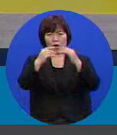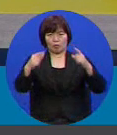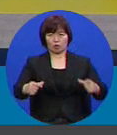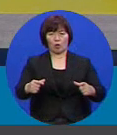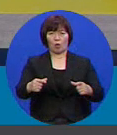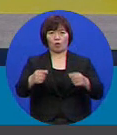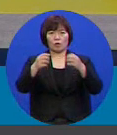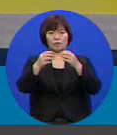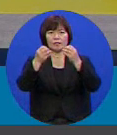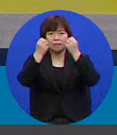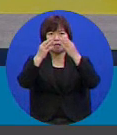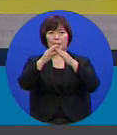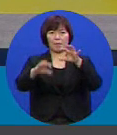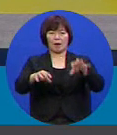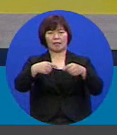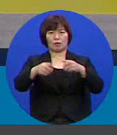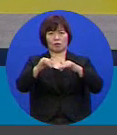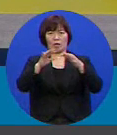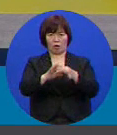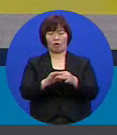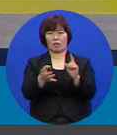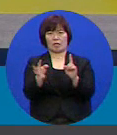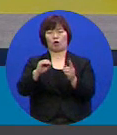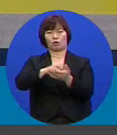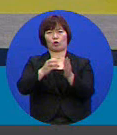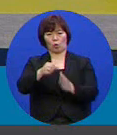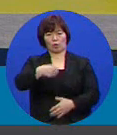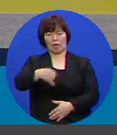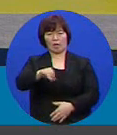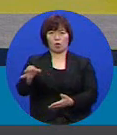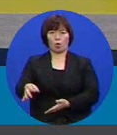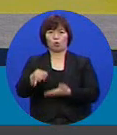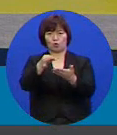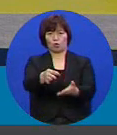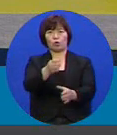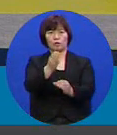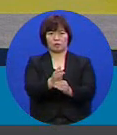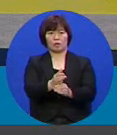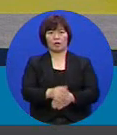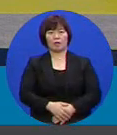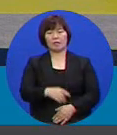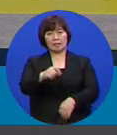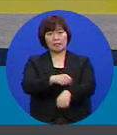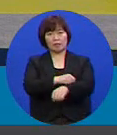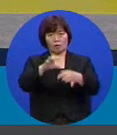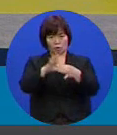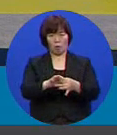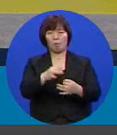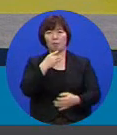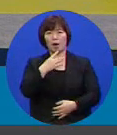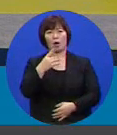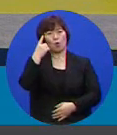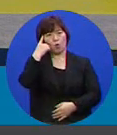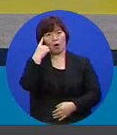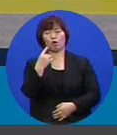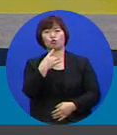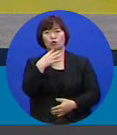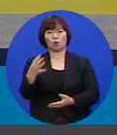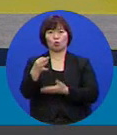전라북도가 새마을회 소속 자녀들에게 해마다 1억 원에 가까운 장학금을 주고 있습니다. 특정 단체를 대상으로 한